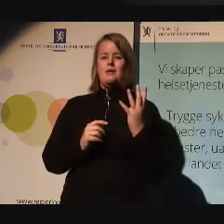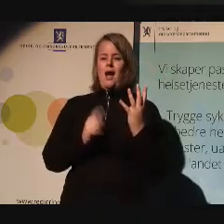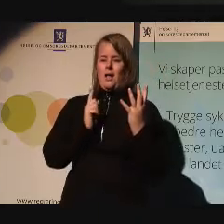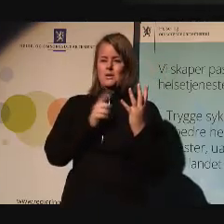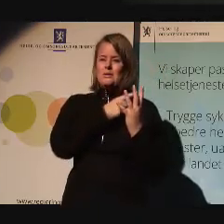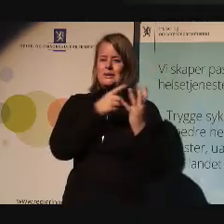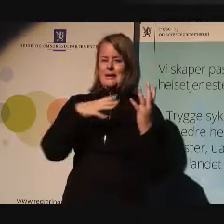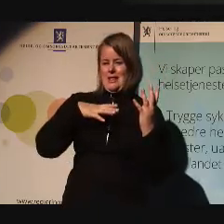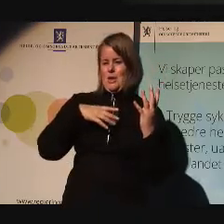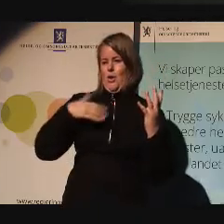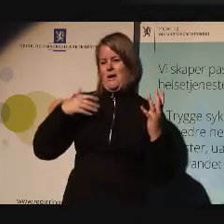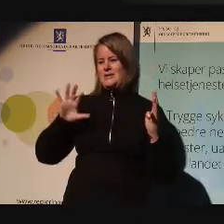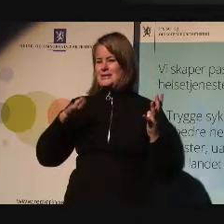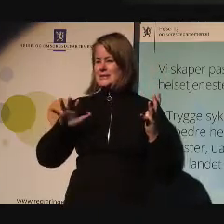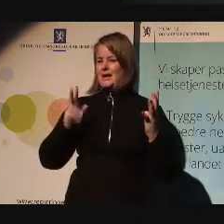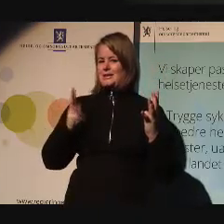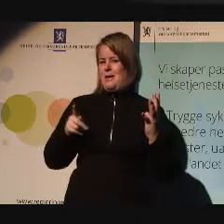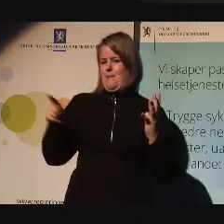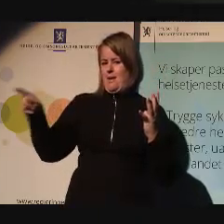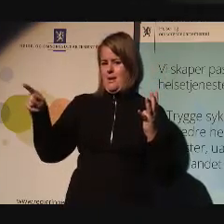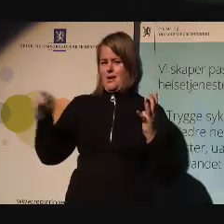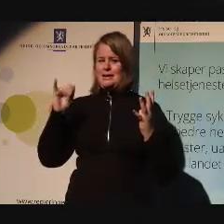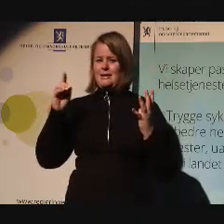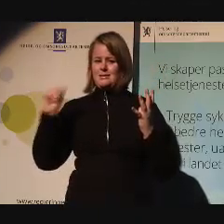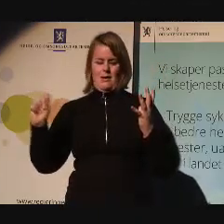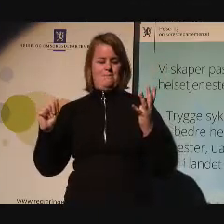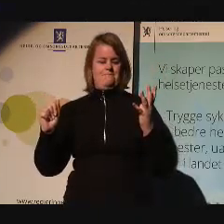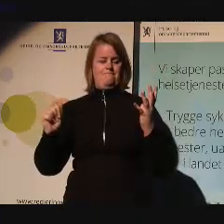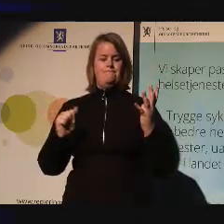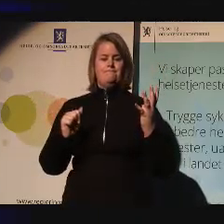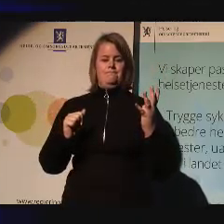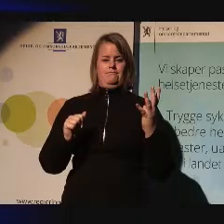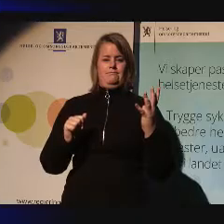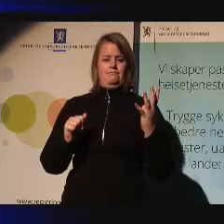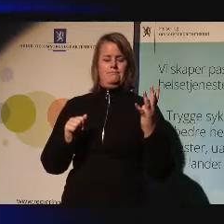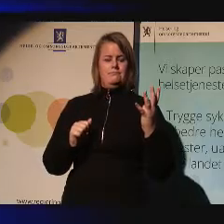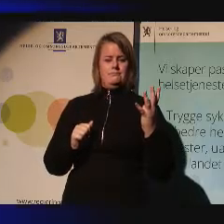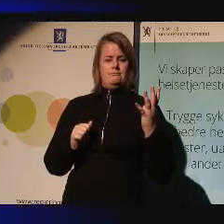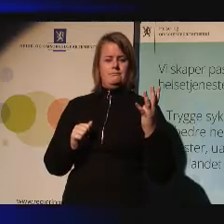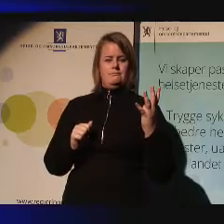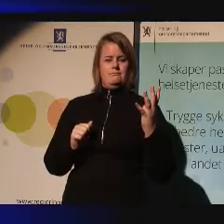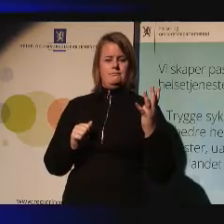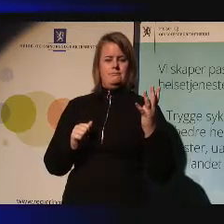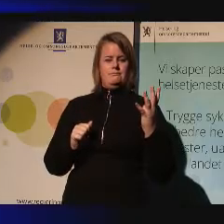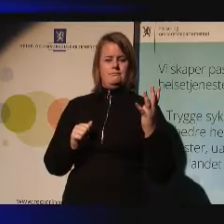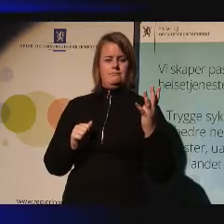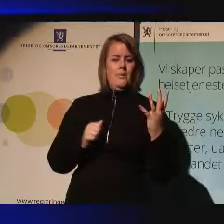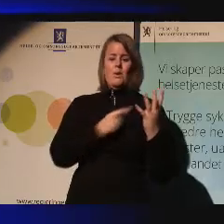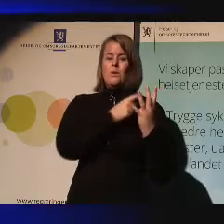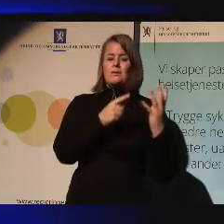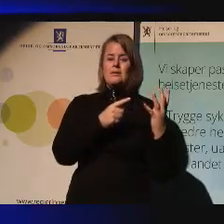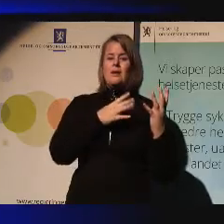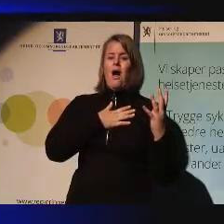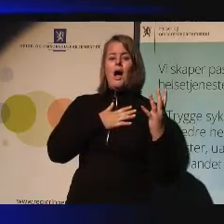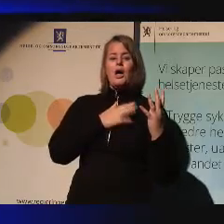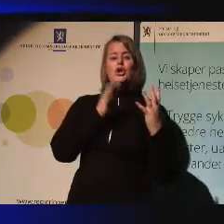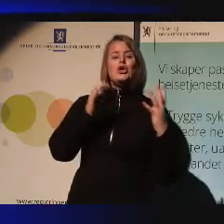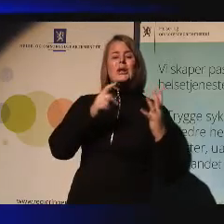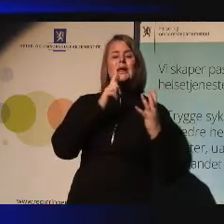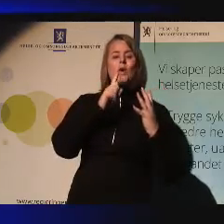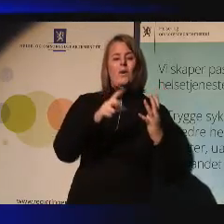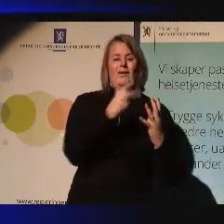noen lønne tilsvarende ting som Ida. Og de kom med 3 tydelige råd.